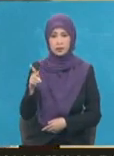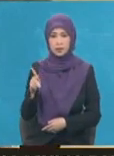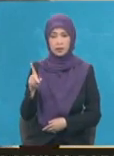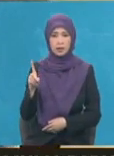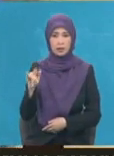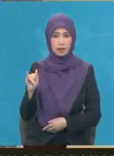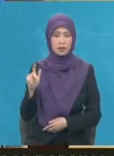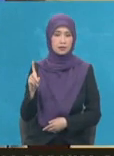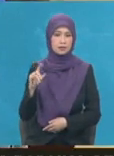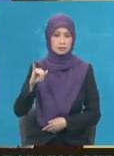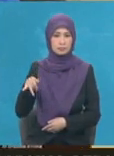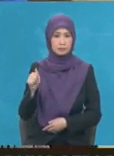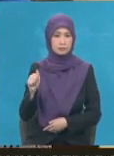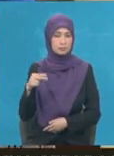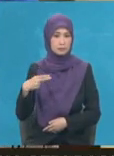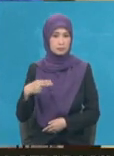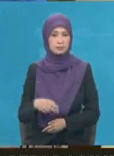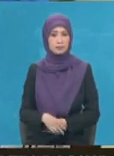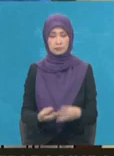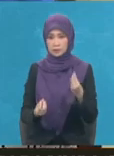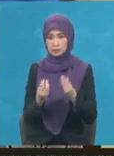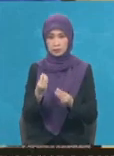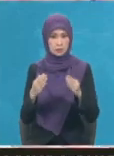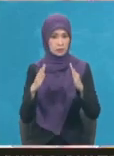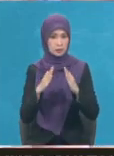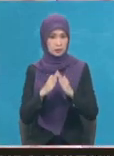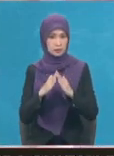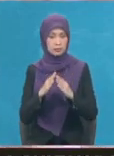yang terlibat dalam kejadian kebakaran rumah